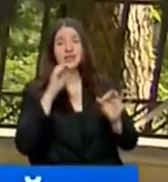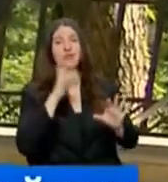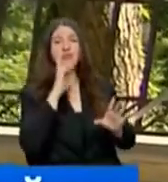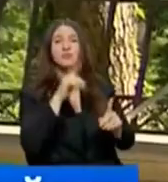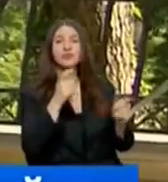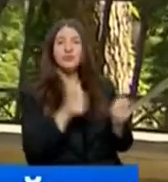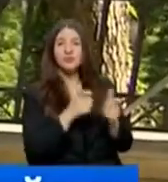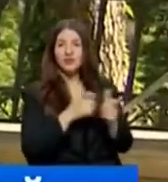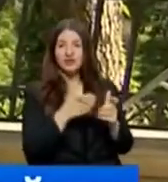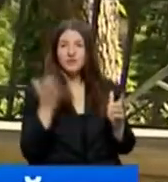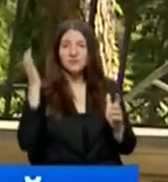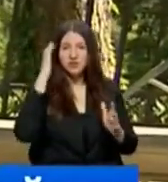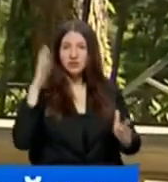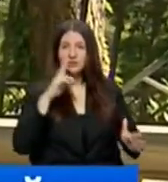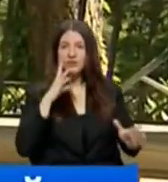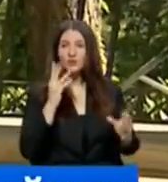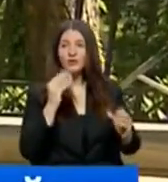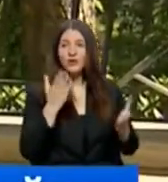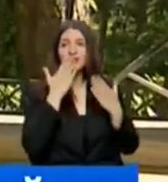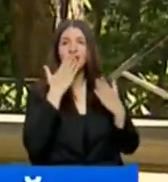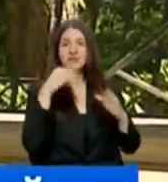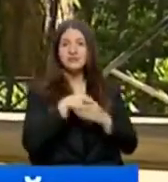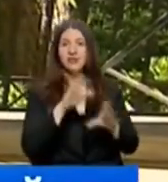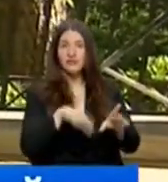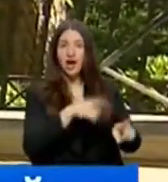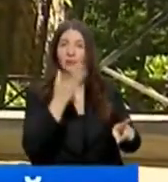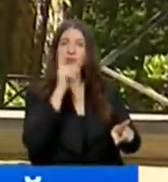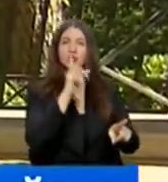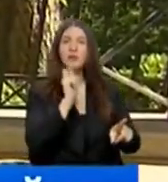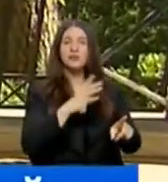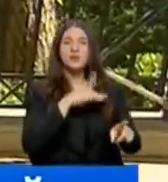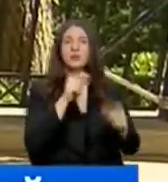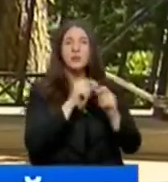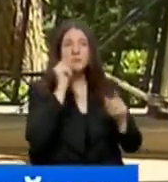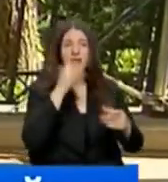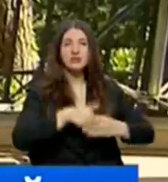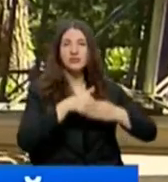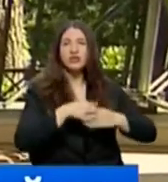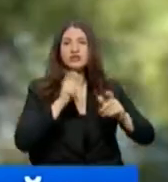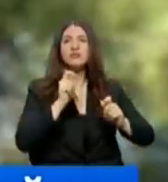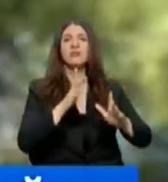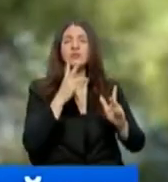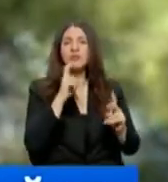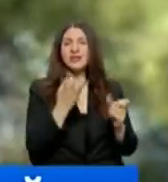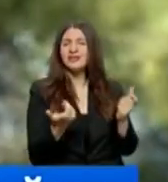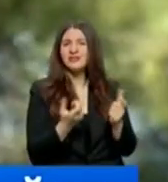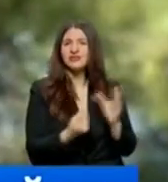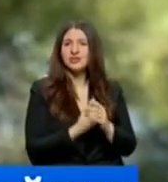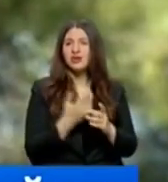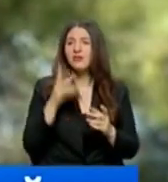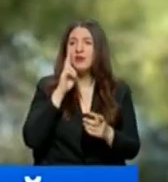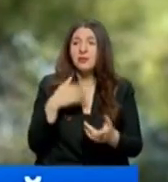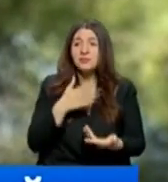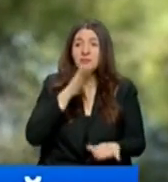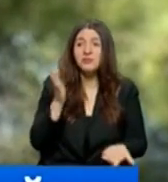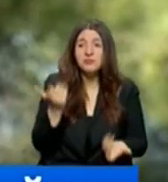efendim bu toplantı baştan sona çok dersler içeriyor. Öyle. Ama önce şunu sormak istiyorum. Bu Arınç'la tokalaşmadı nereden çıktı efendim? Vallahi